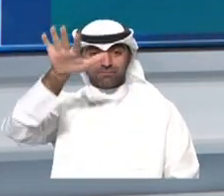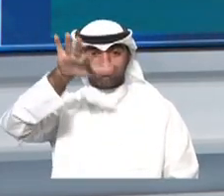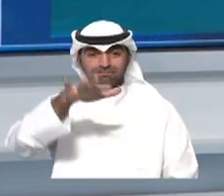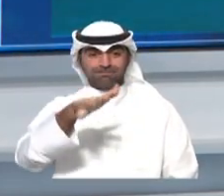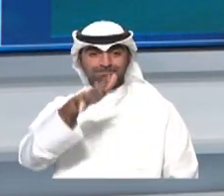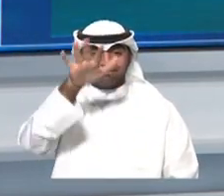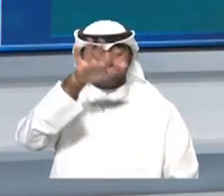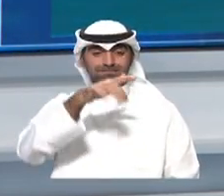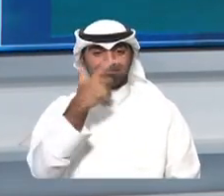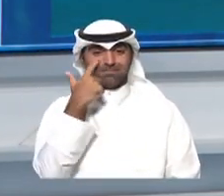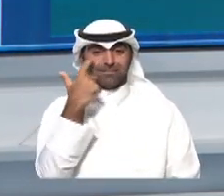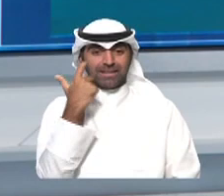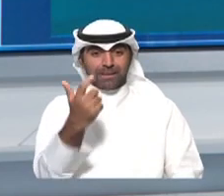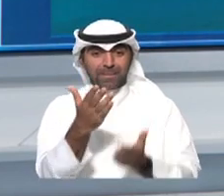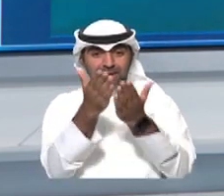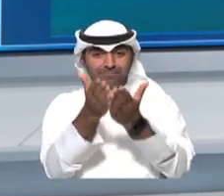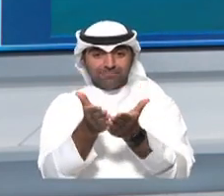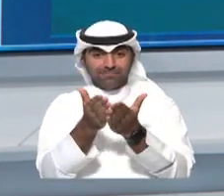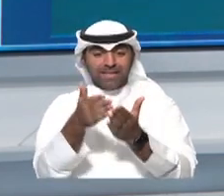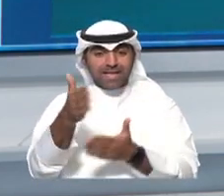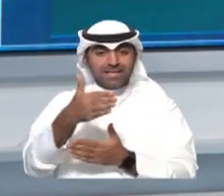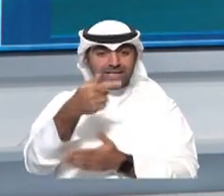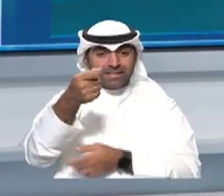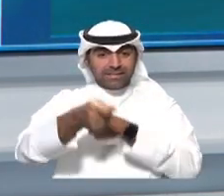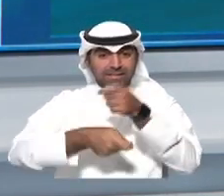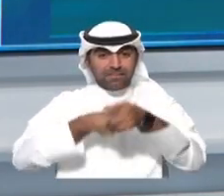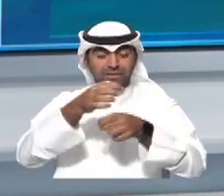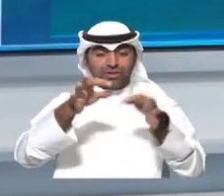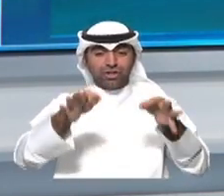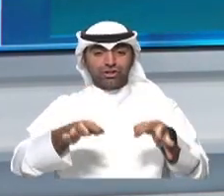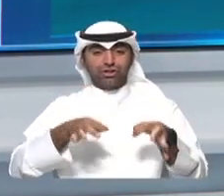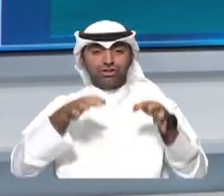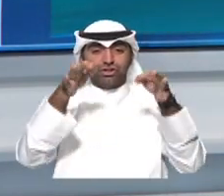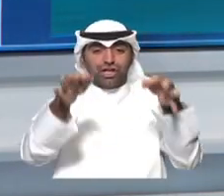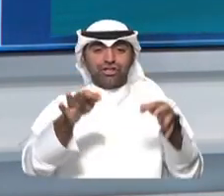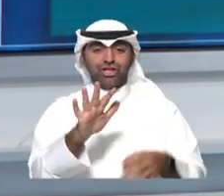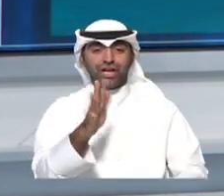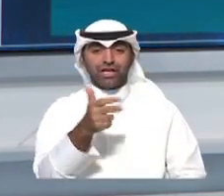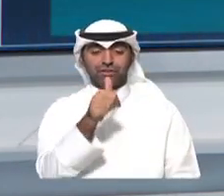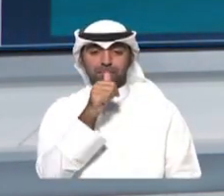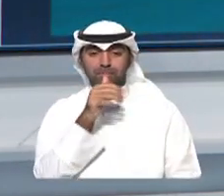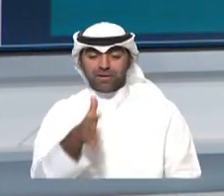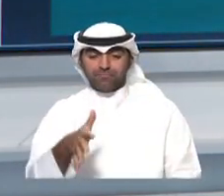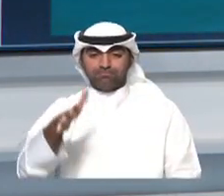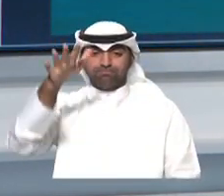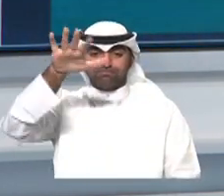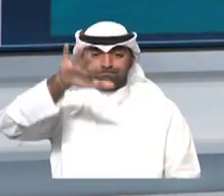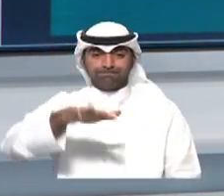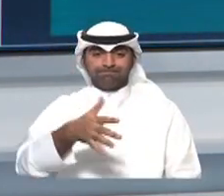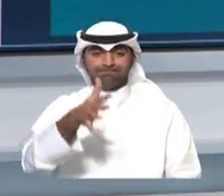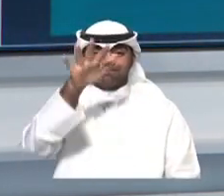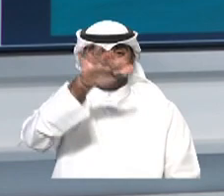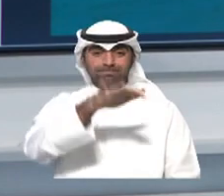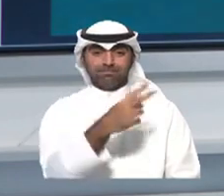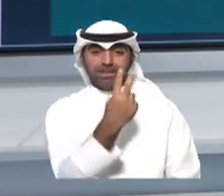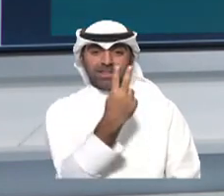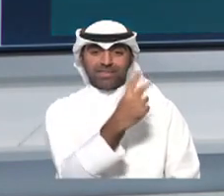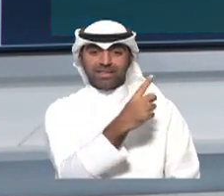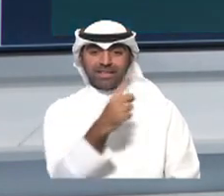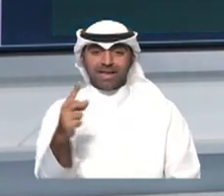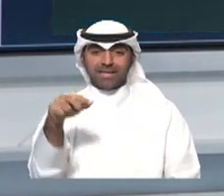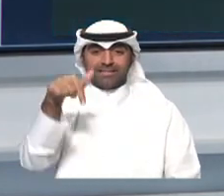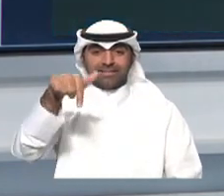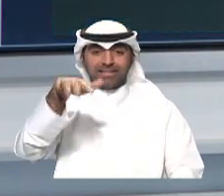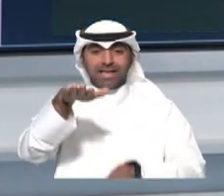هبات الهواء، راح يصل بشكل عام في يوم الغد ما بين 2 إلى 6 أقدام، والتيارات المائية لا زالت في فترات الحمل. أما